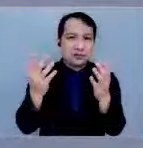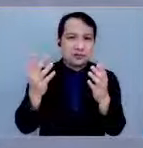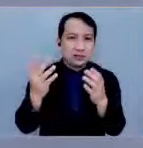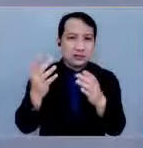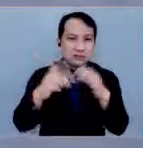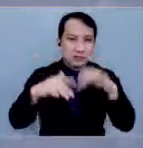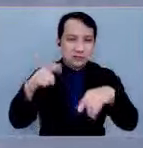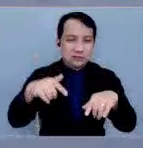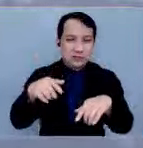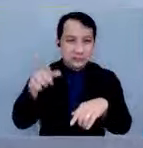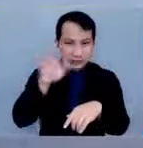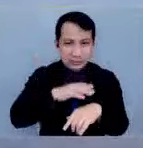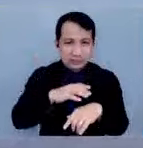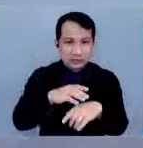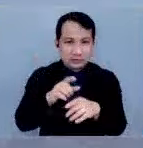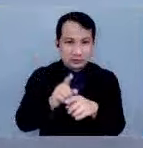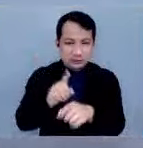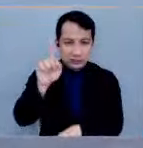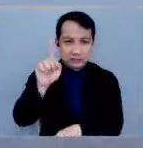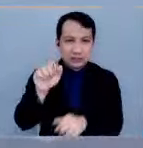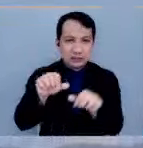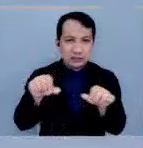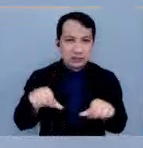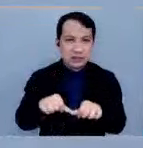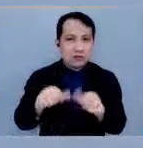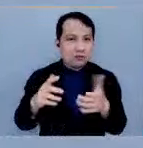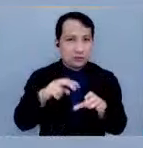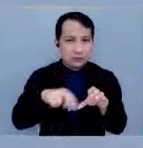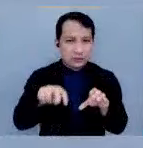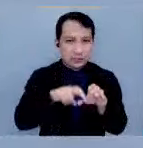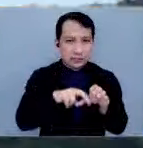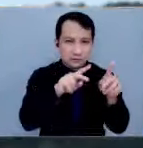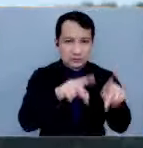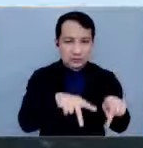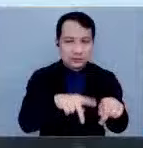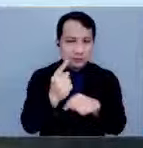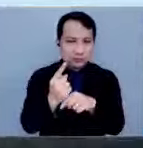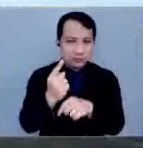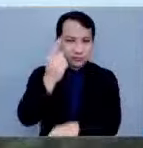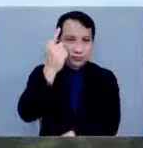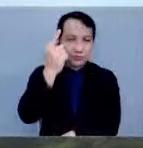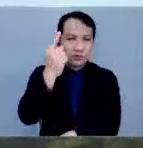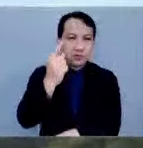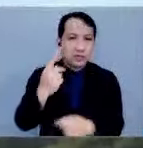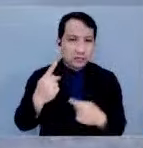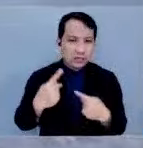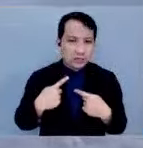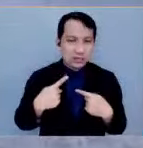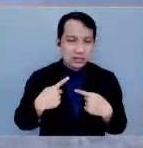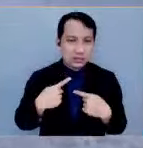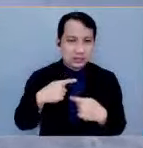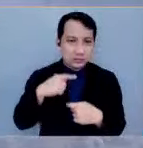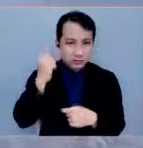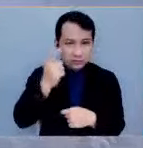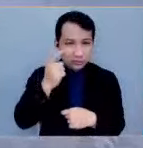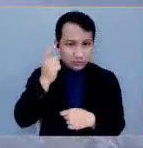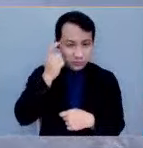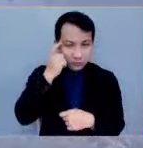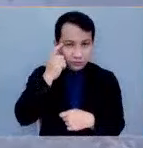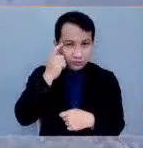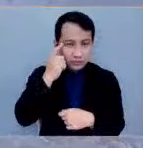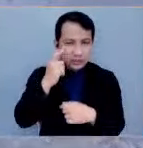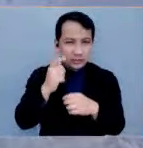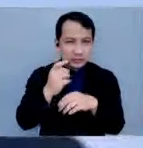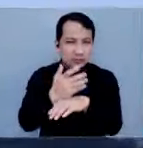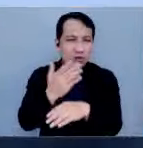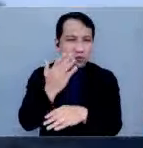nasunog ang launch pad. Walang sakay na tao ang space rocket pero may dala itong government test satellite. Hindi pa tukoy kung